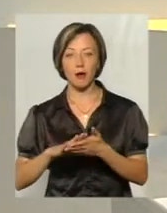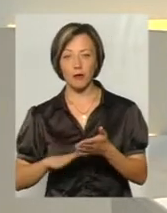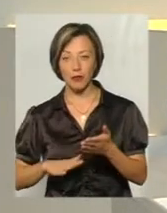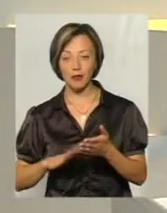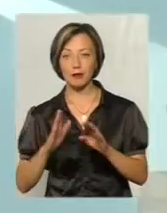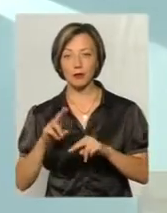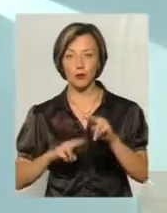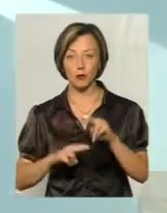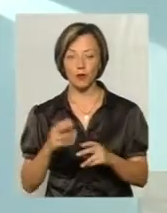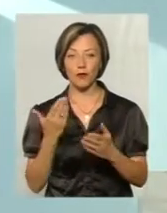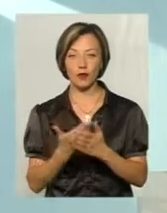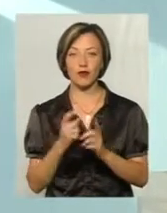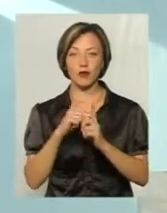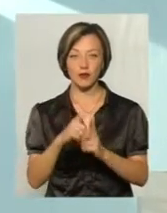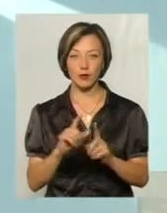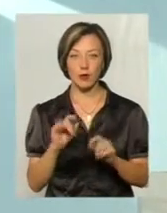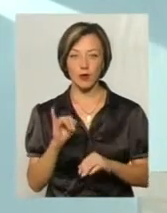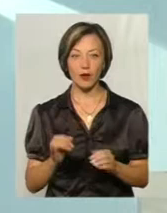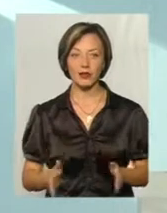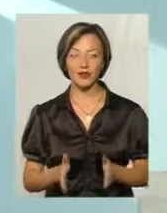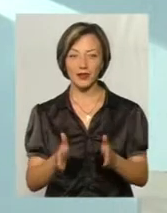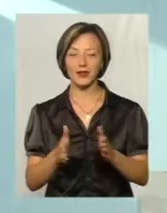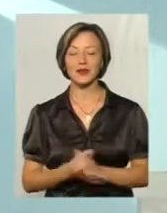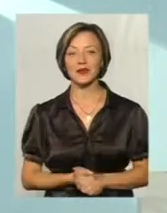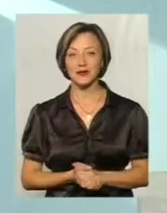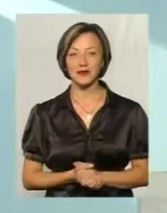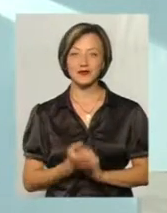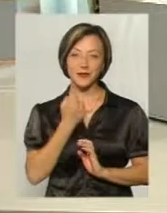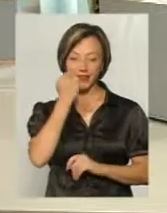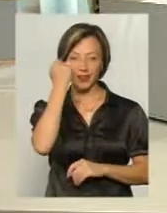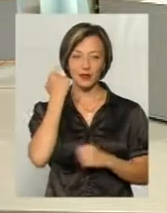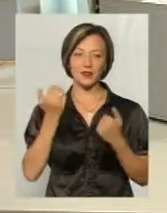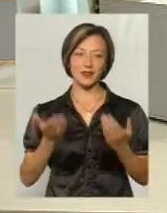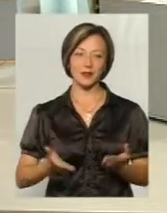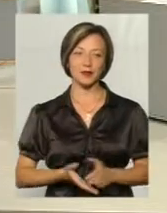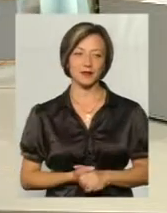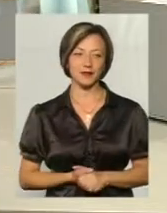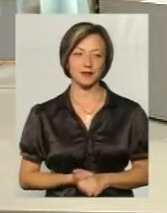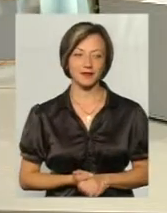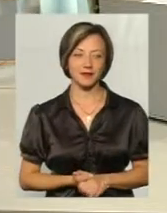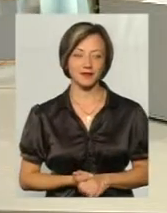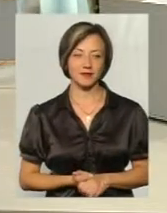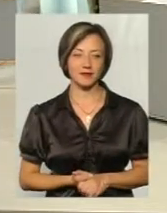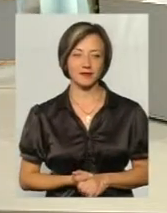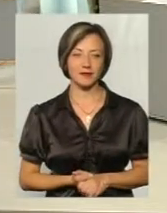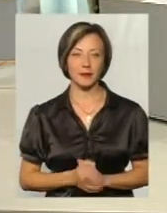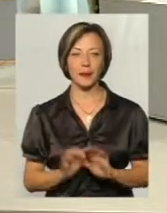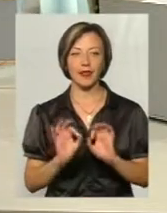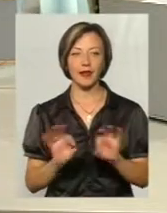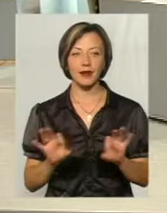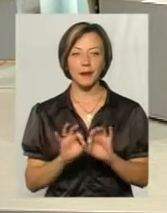після будують. От вам відповідь, що в нас погані дороги. Я вам дякую. Дуже дякую і вам. Як ви прокоментуєте нашого